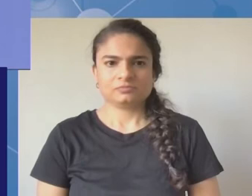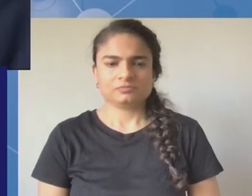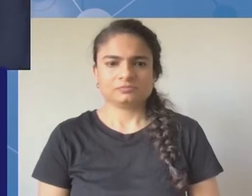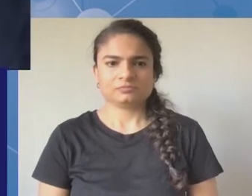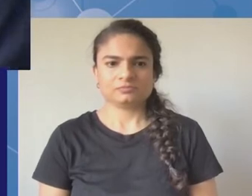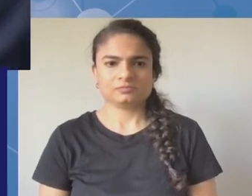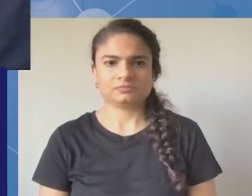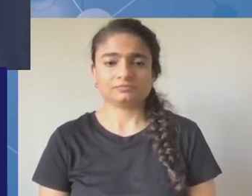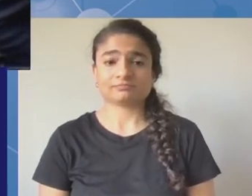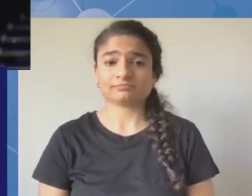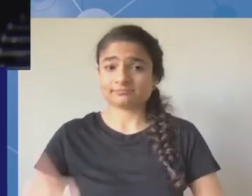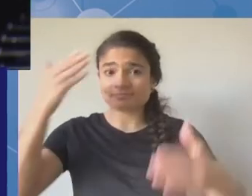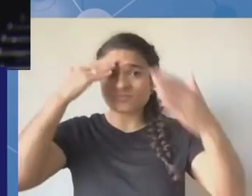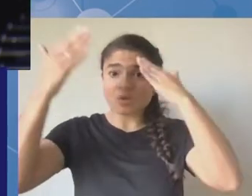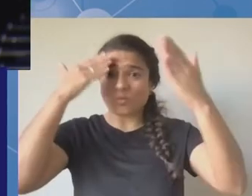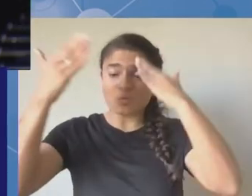طابت أوقاتكم.